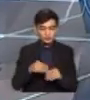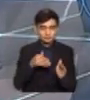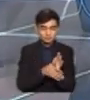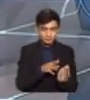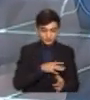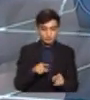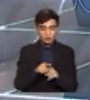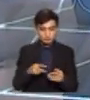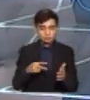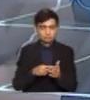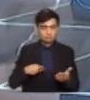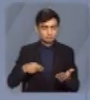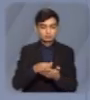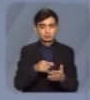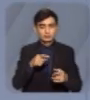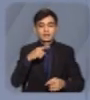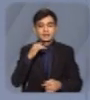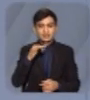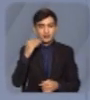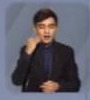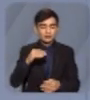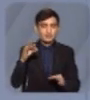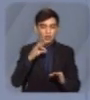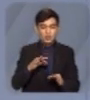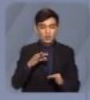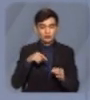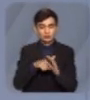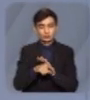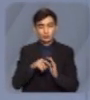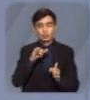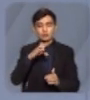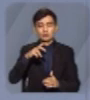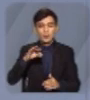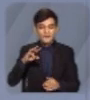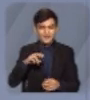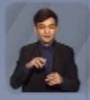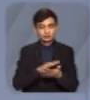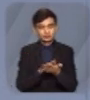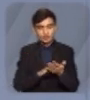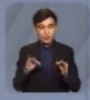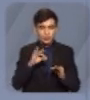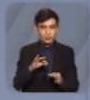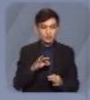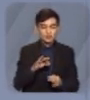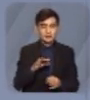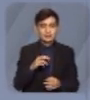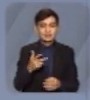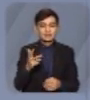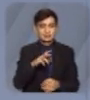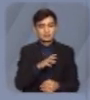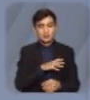а также за контроль качества оказания этой услуги. То есть, как бы такой три... А вы можете озвучить эту